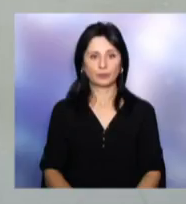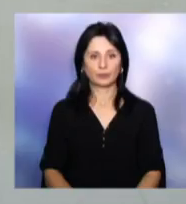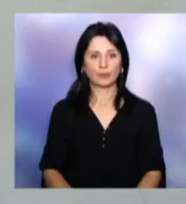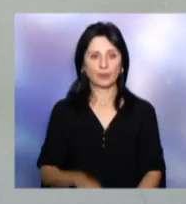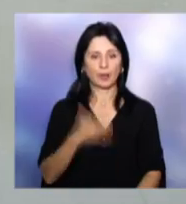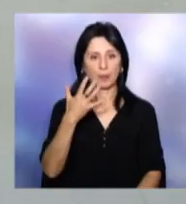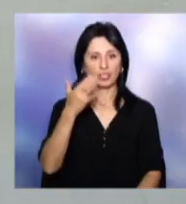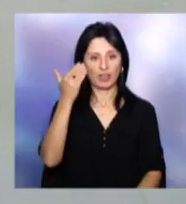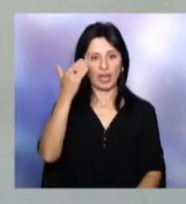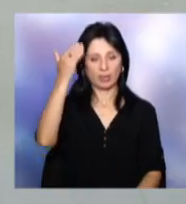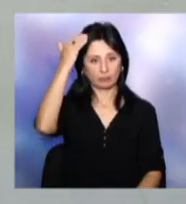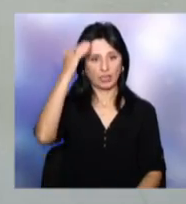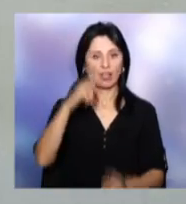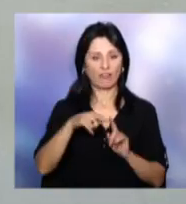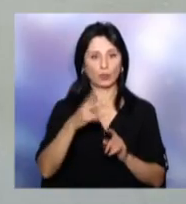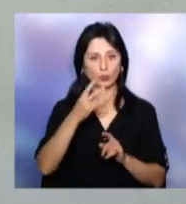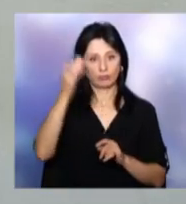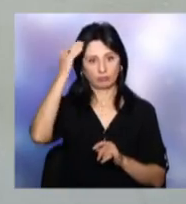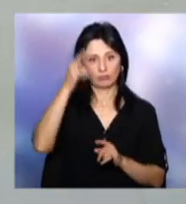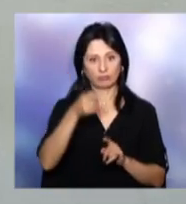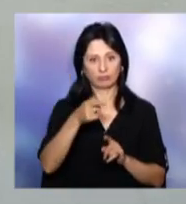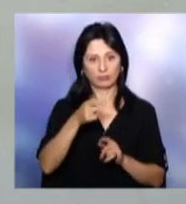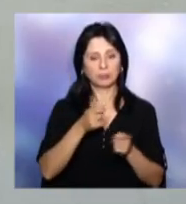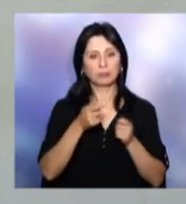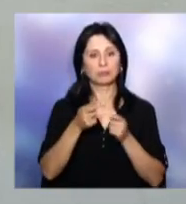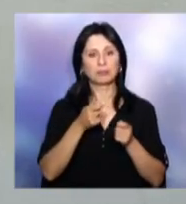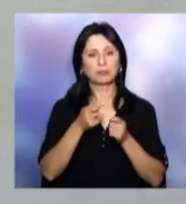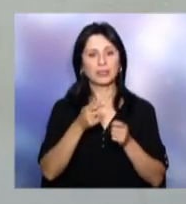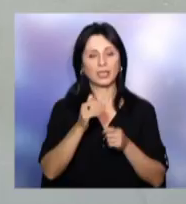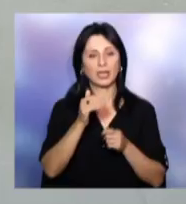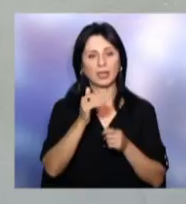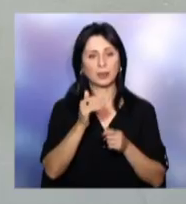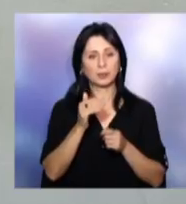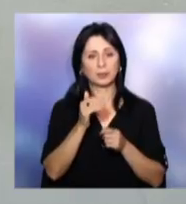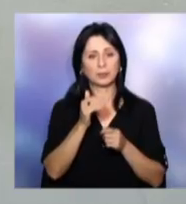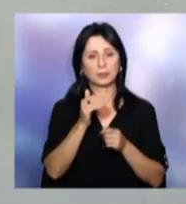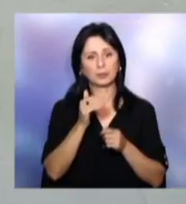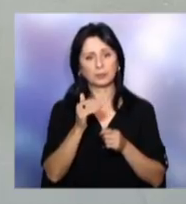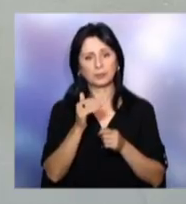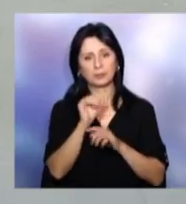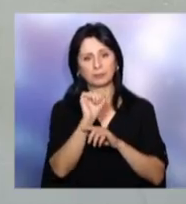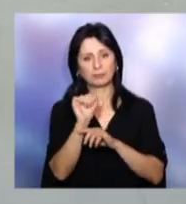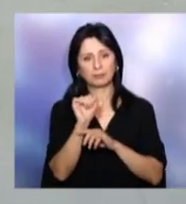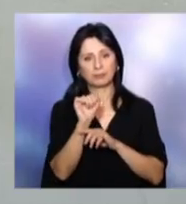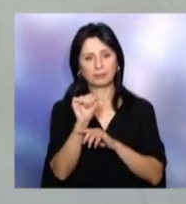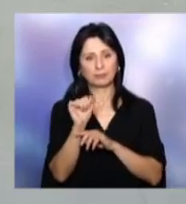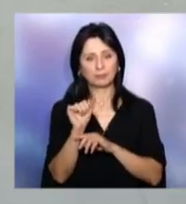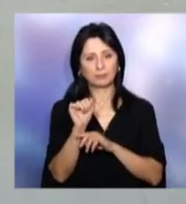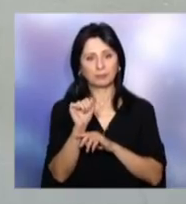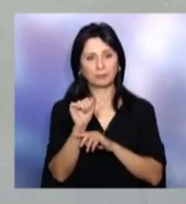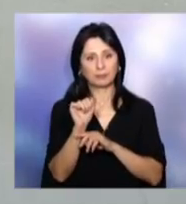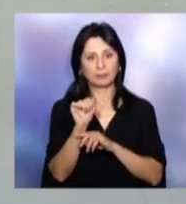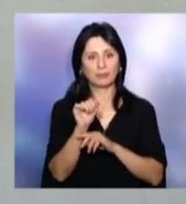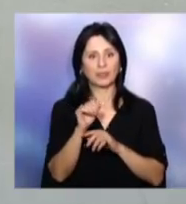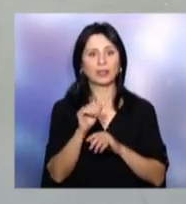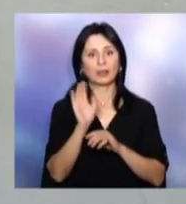მარჯვენა ხელი მოათავსეთ თავს ზემოთ. ფრთხილად და პასიურად ეცადეთ მოხაროთ თავი. შეინარჩუნეთ